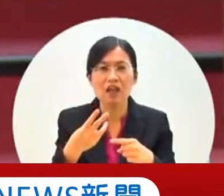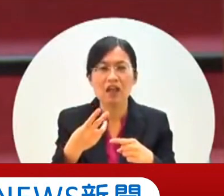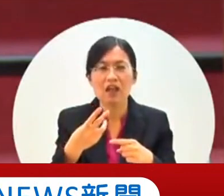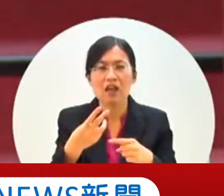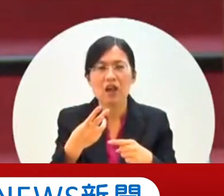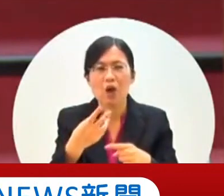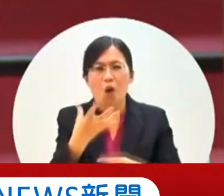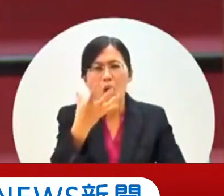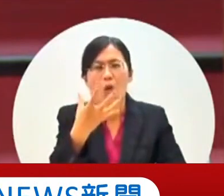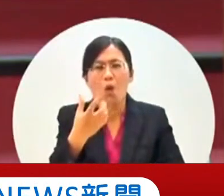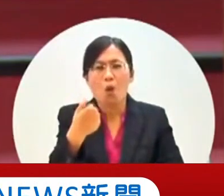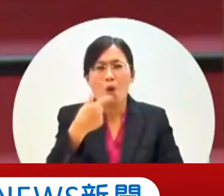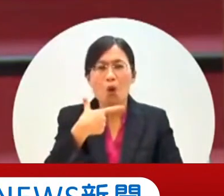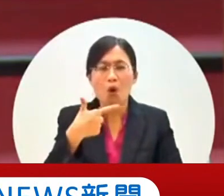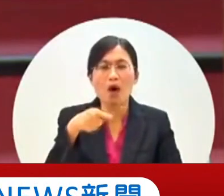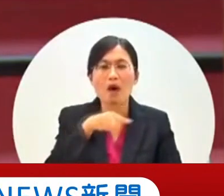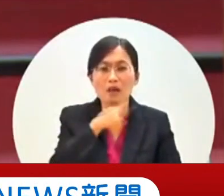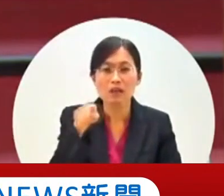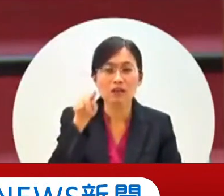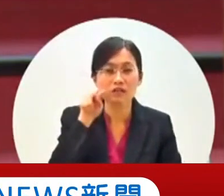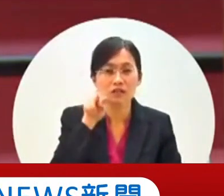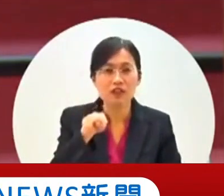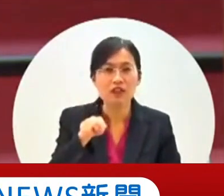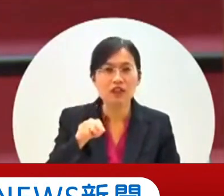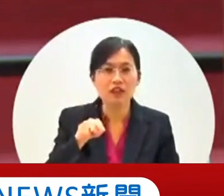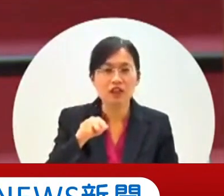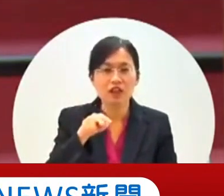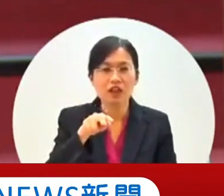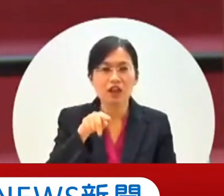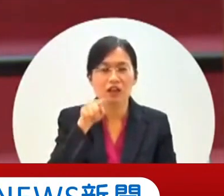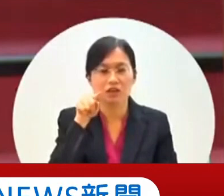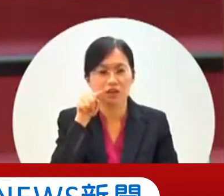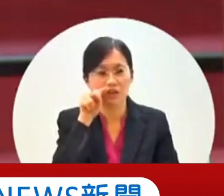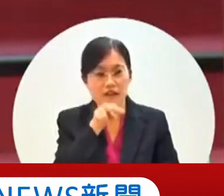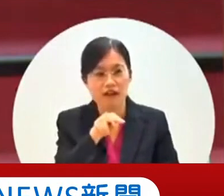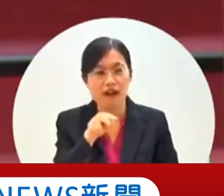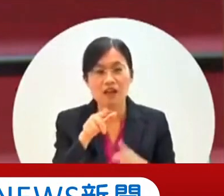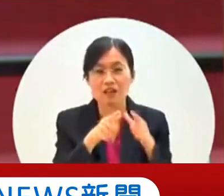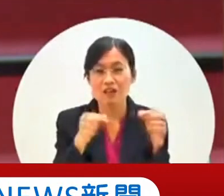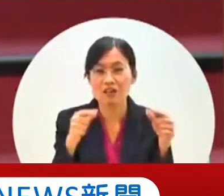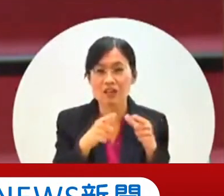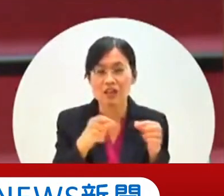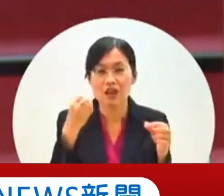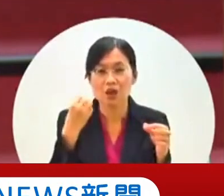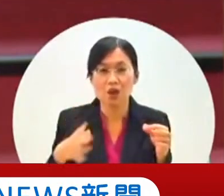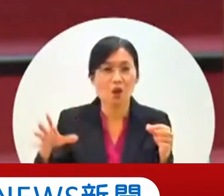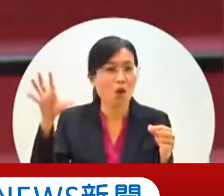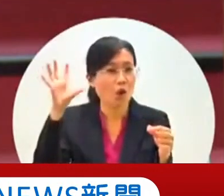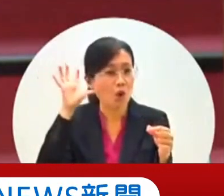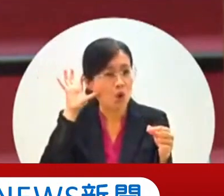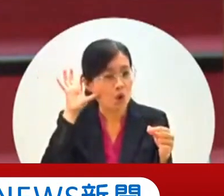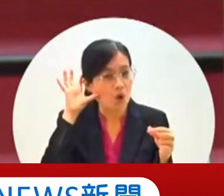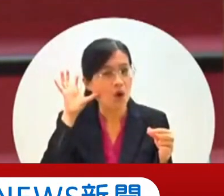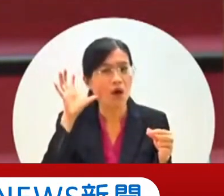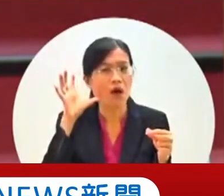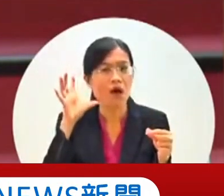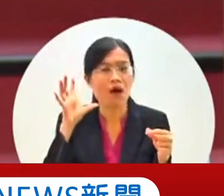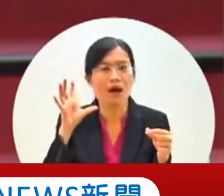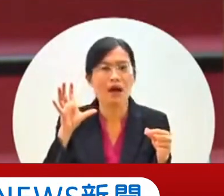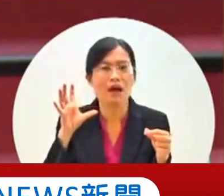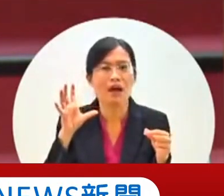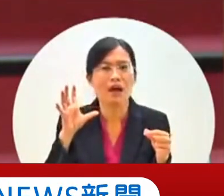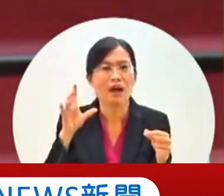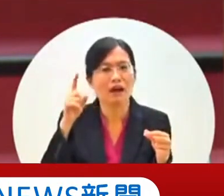去看，或者我们的所有的局处首长你去看一下日本的新闻，日本几乎每